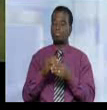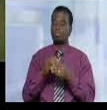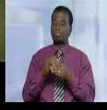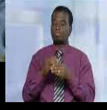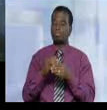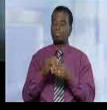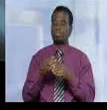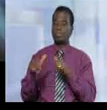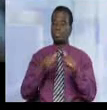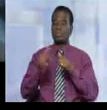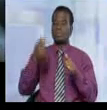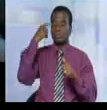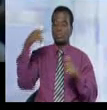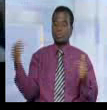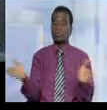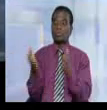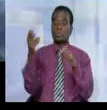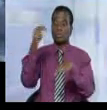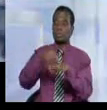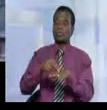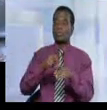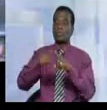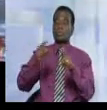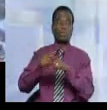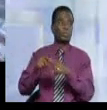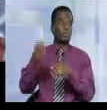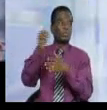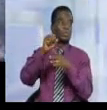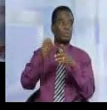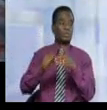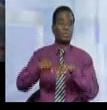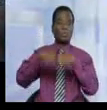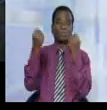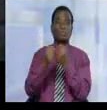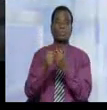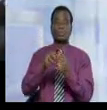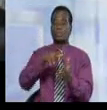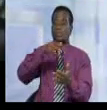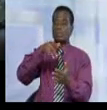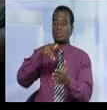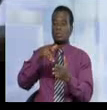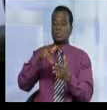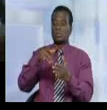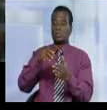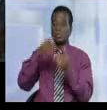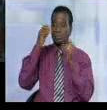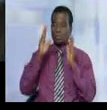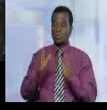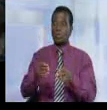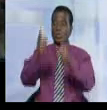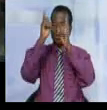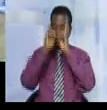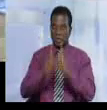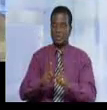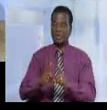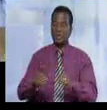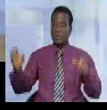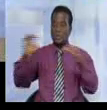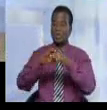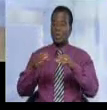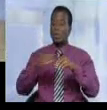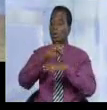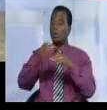Il s'active pour la mobilisation. Les différents syndicats, associations et clubs d'étudiants ont décidé de fédérer leurs énergies pour